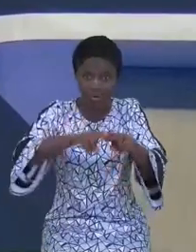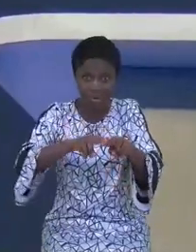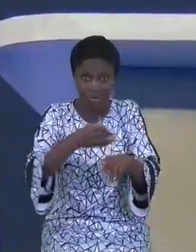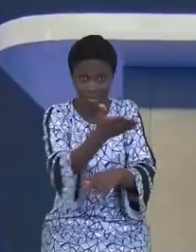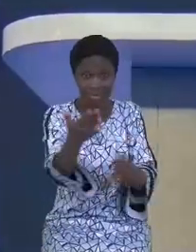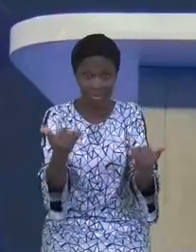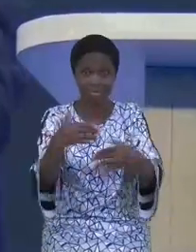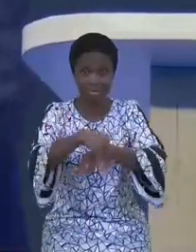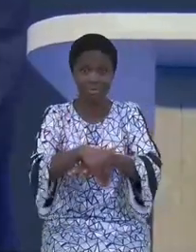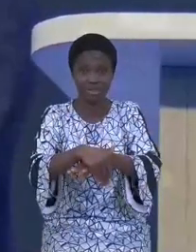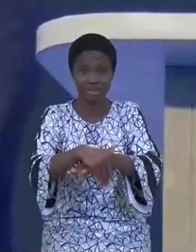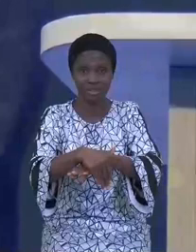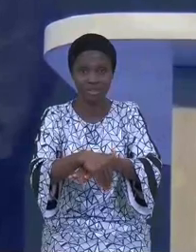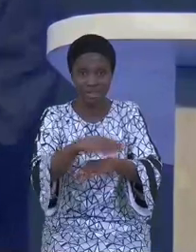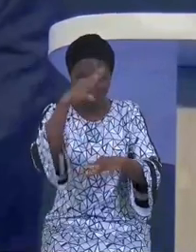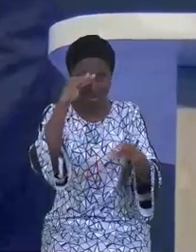Il attendait